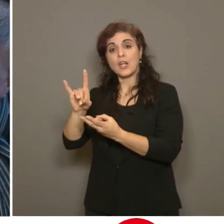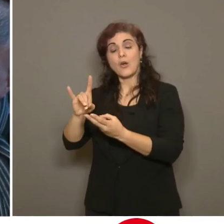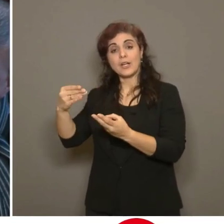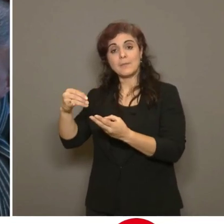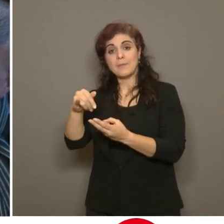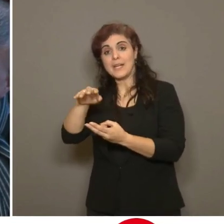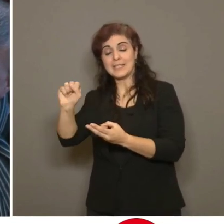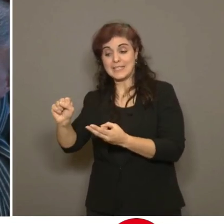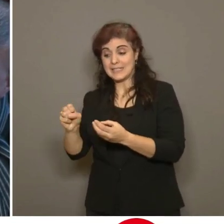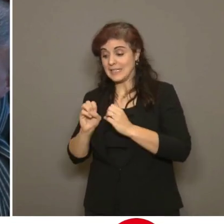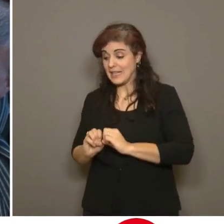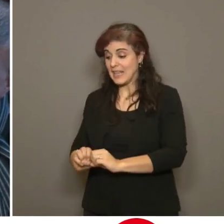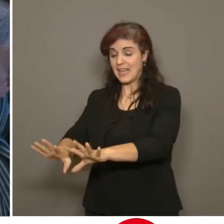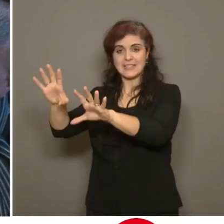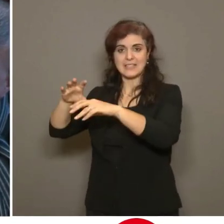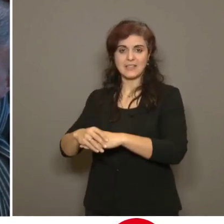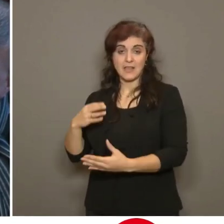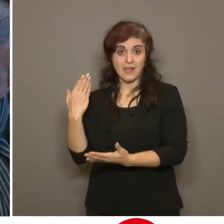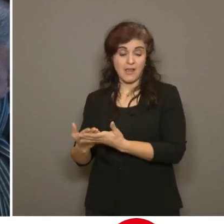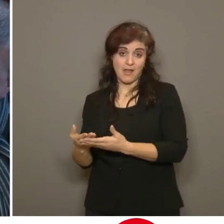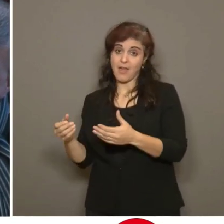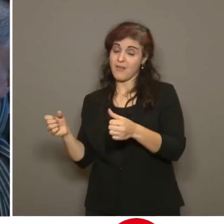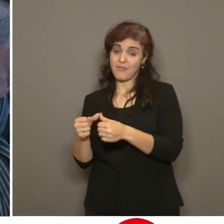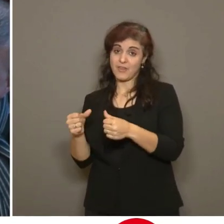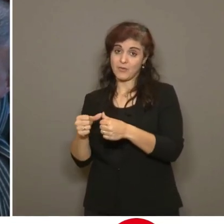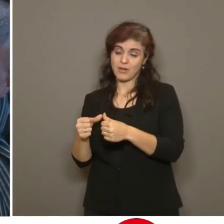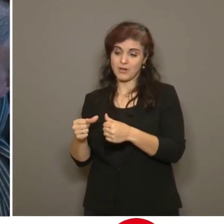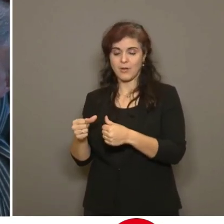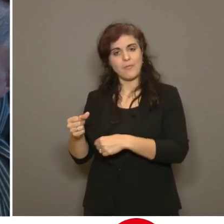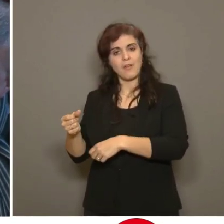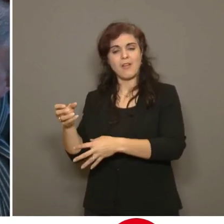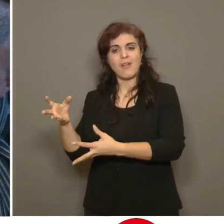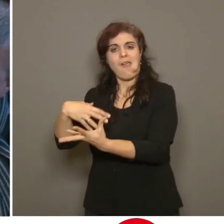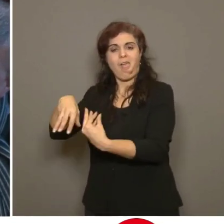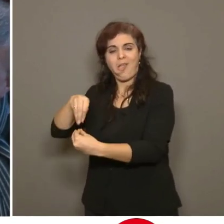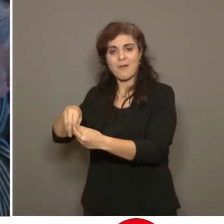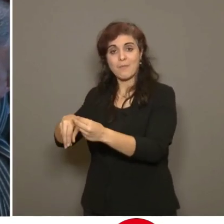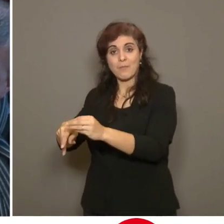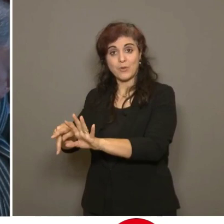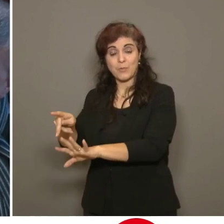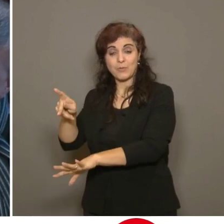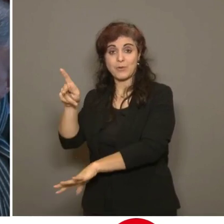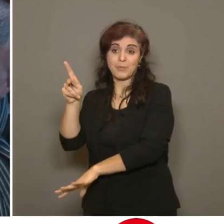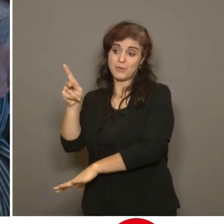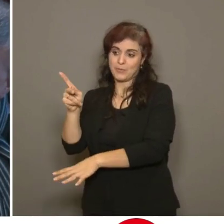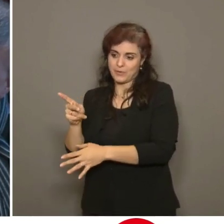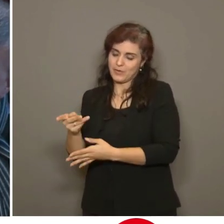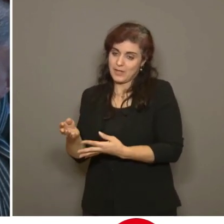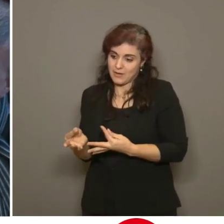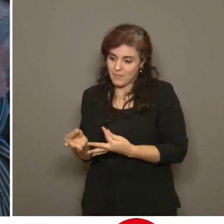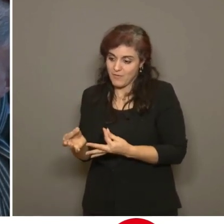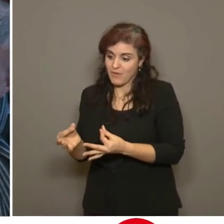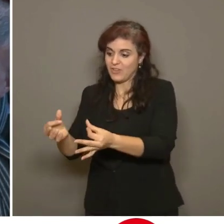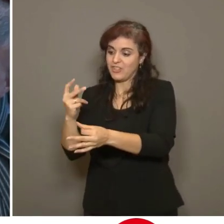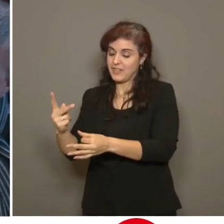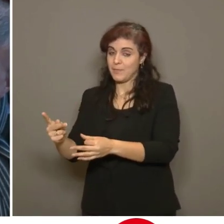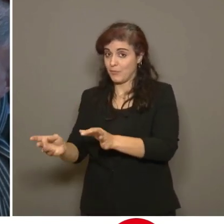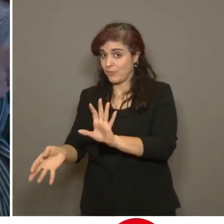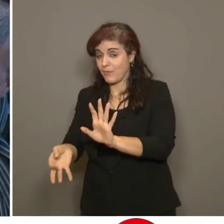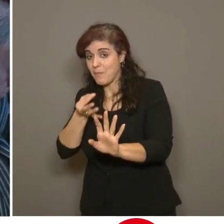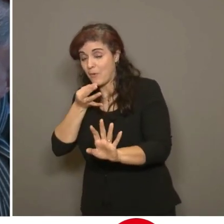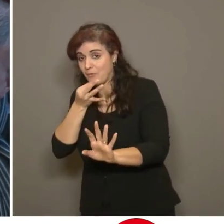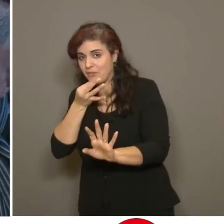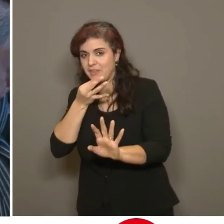malheureusement favorisé l'émergence de trafics de plusieurs ordres, exploitant leur vulnérabilité. La consommation ouverte